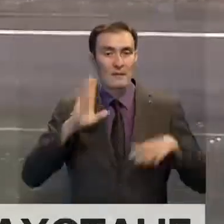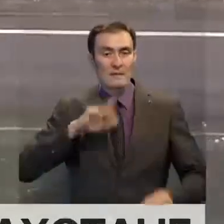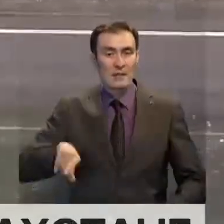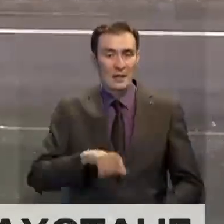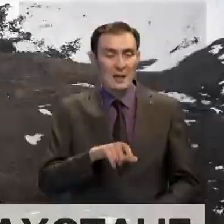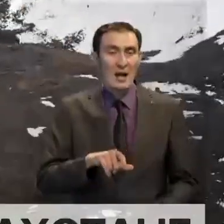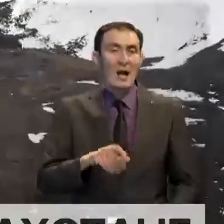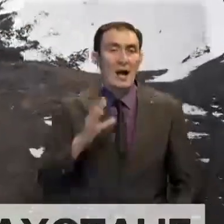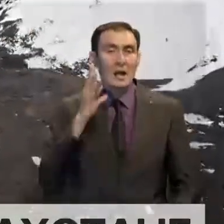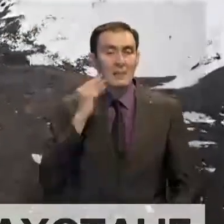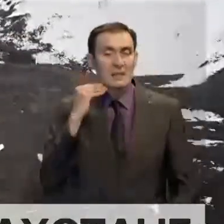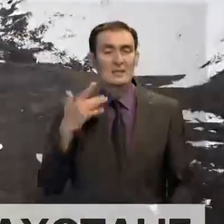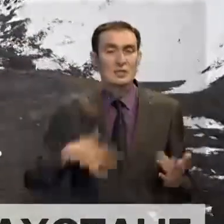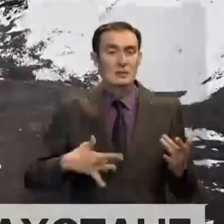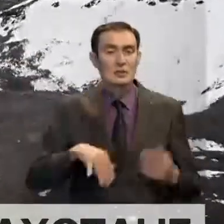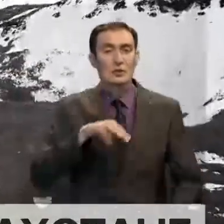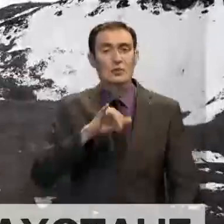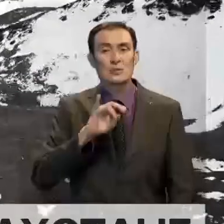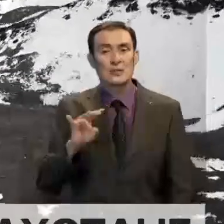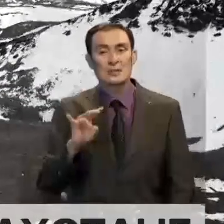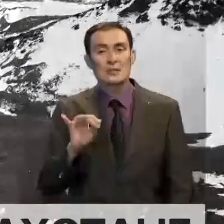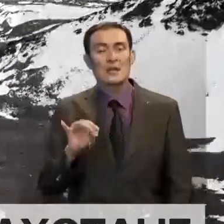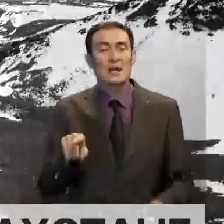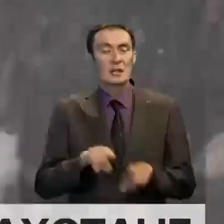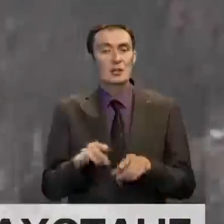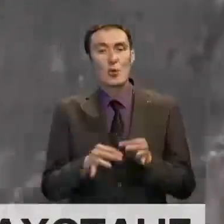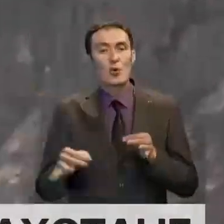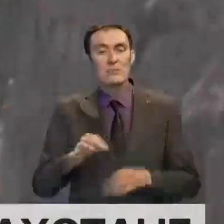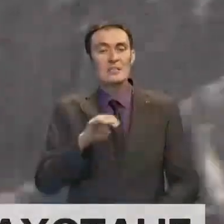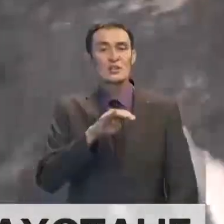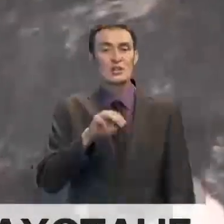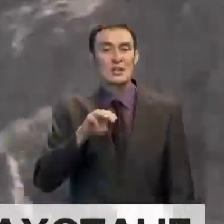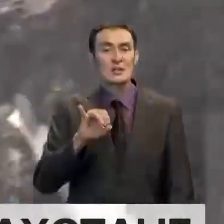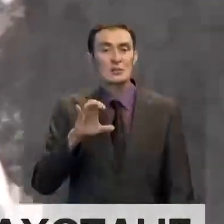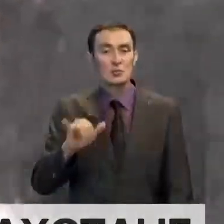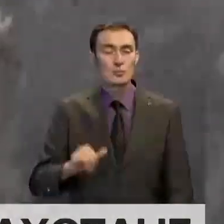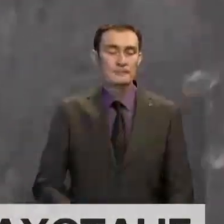воды в реках Алматинской, Жамбылской, Туркестанской и области Жетысу.